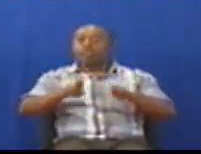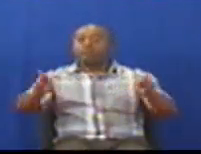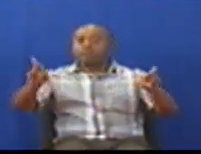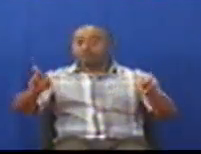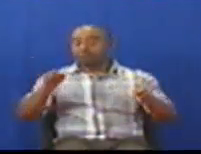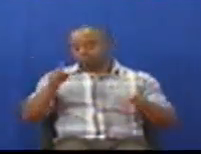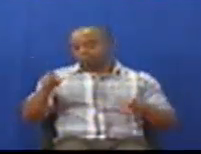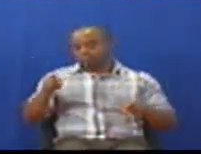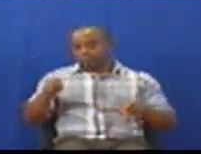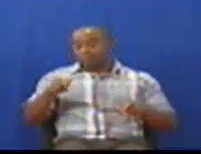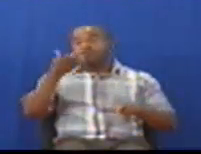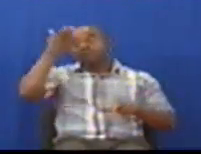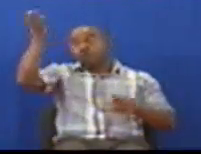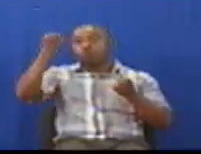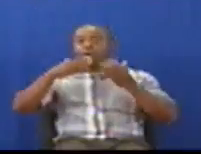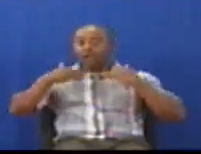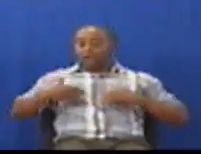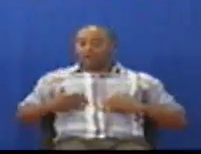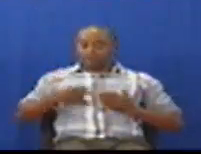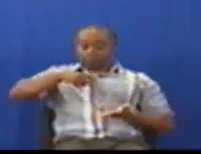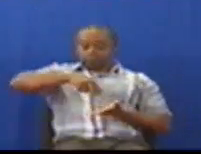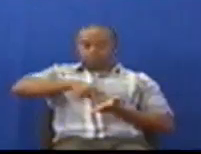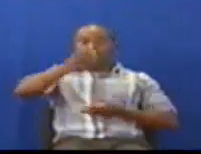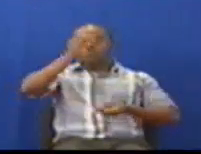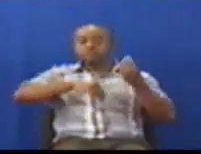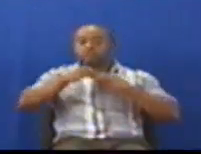leo kuweza kuchangia bajeti iliyopo mbele